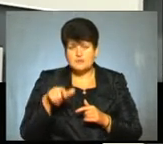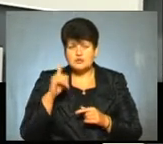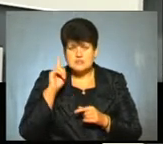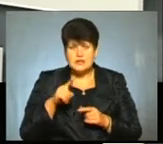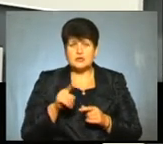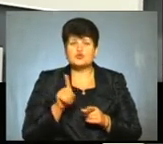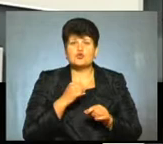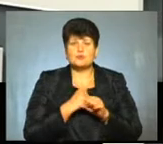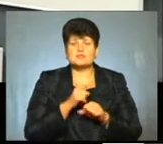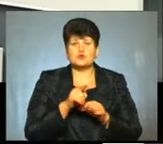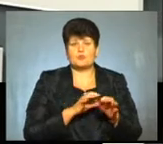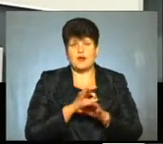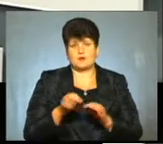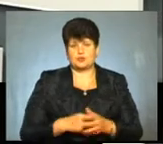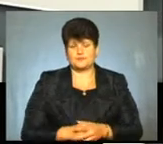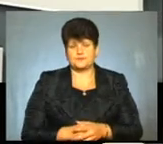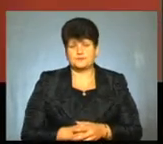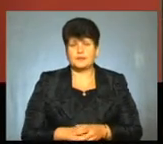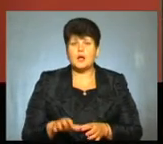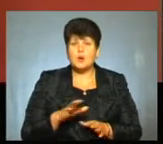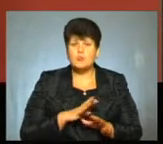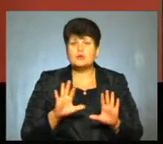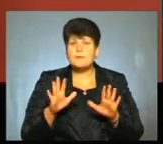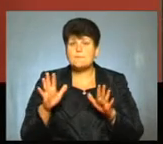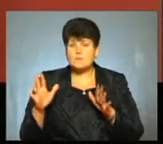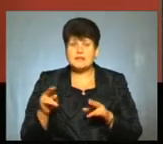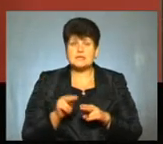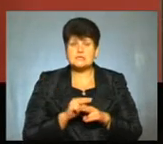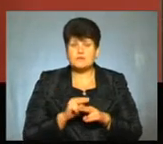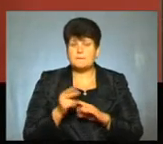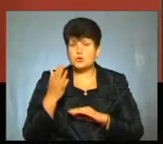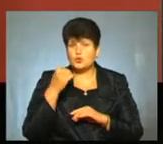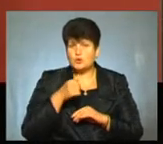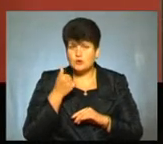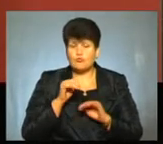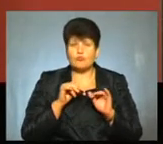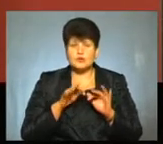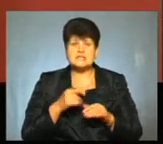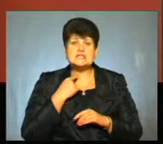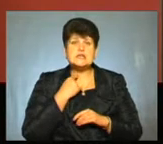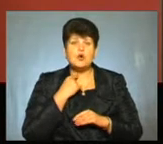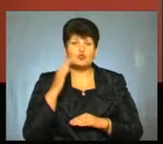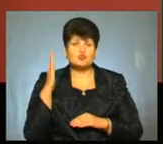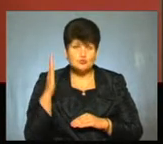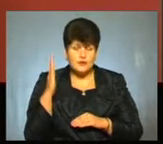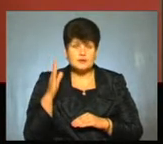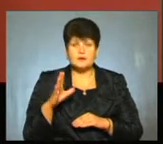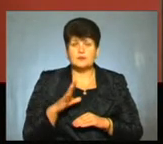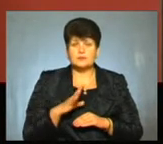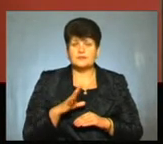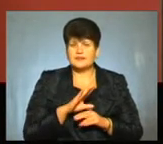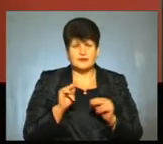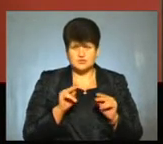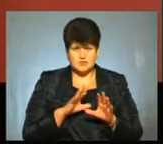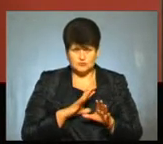що робиться з його проектом на кожному етапі. Були певні моменти і зауваження минулі роки в процесі голосування. Тобто